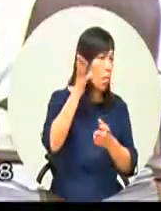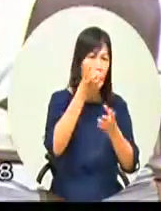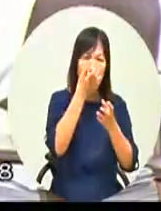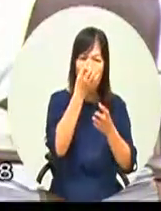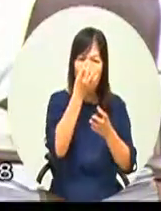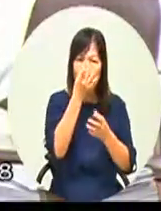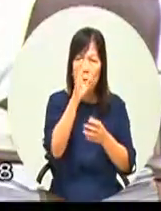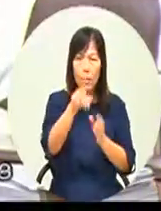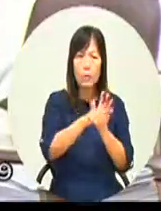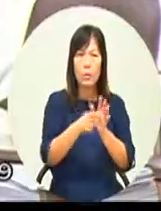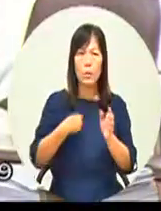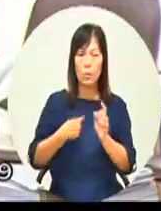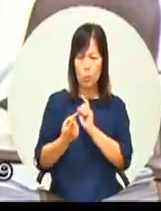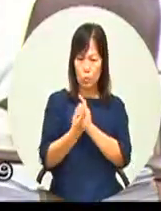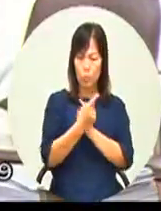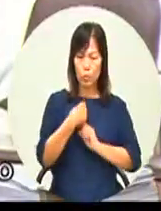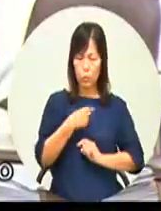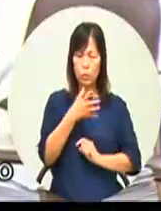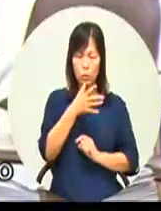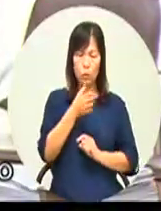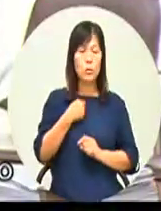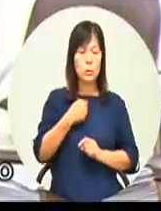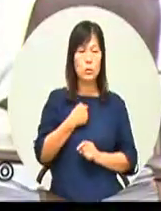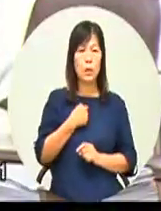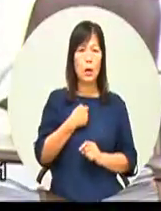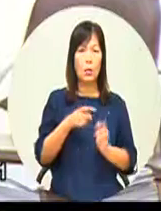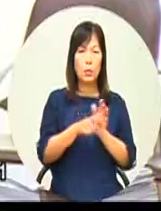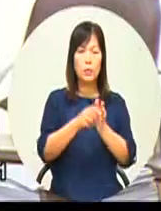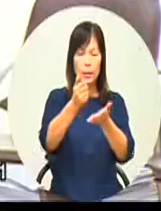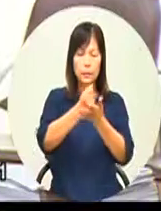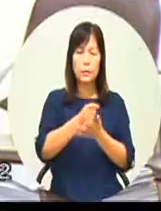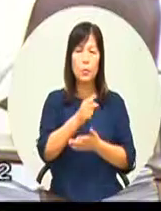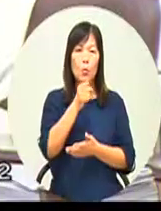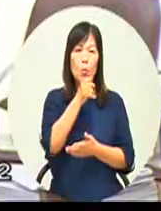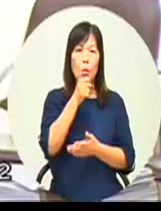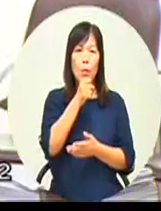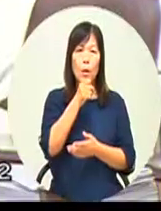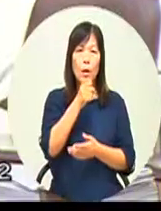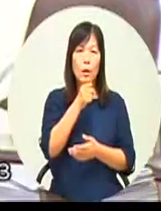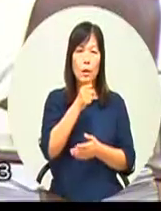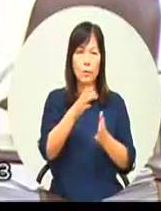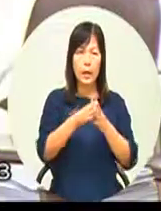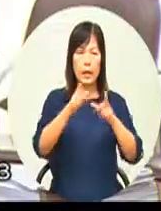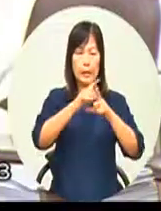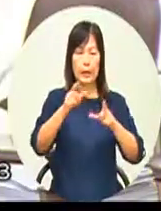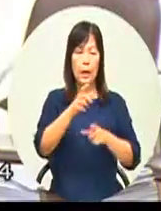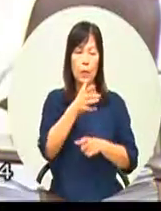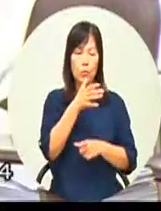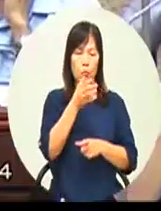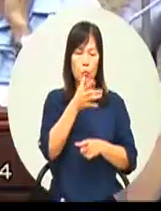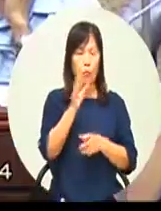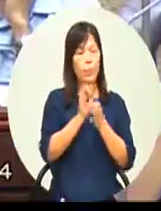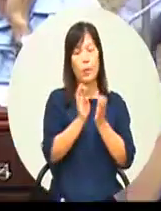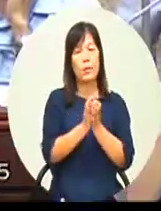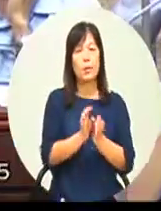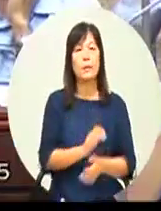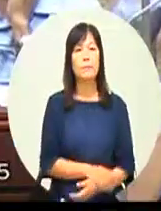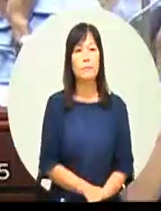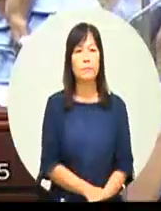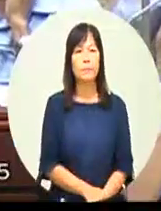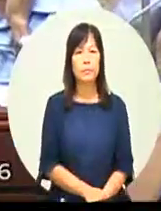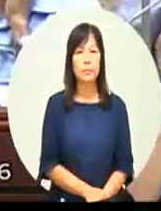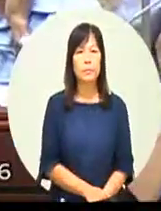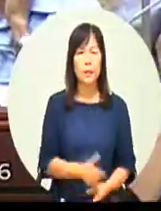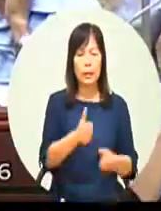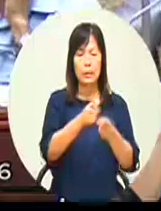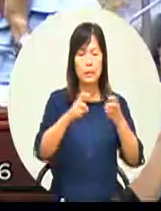你这样子跟我讲我有听到，所以不好意思我请你讲就大声讲没关系。 好，感谢主席，感